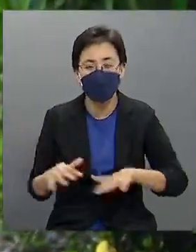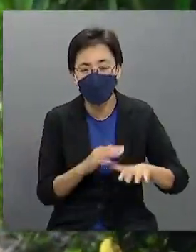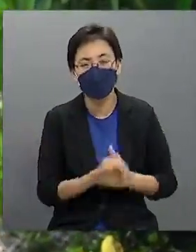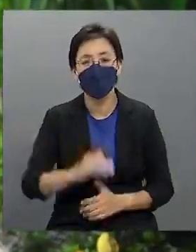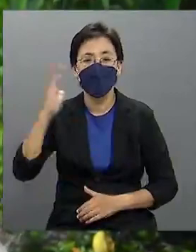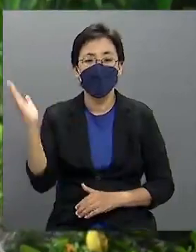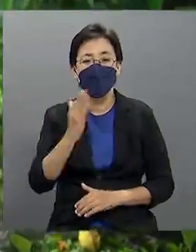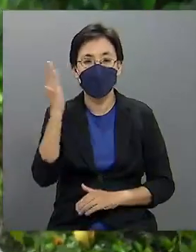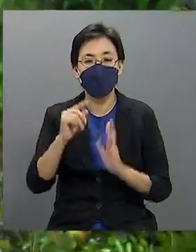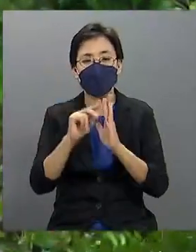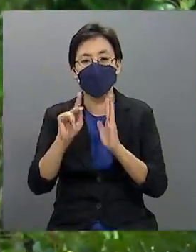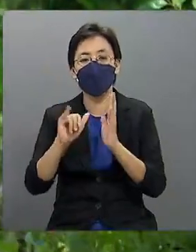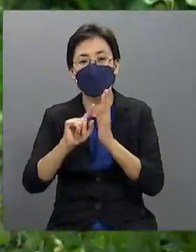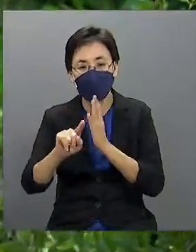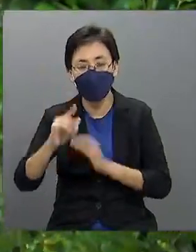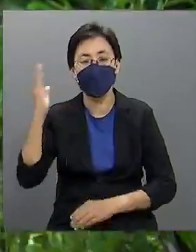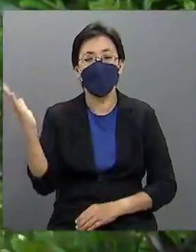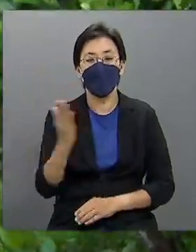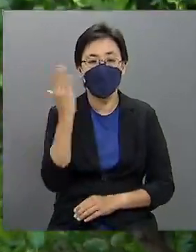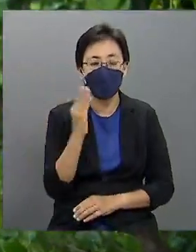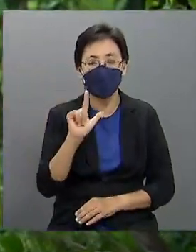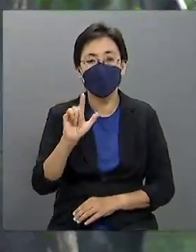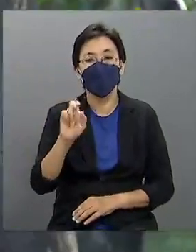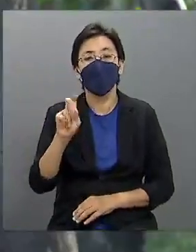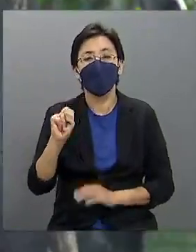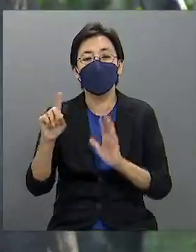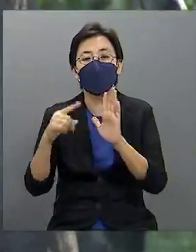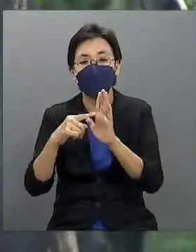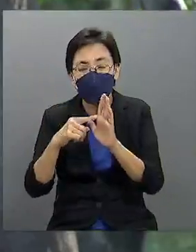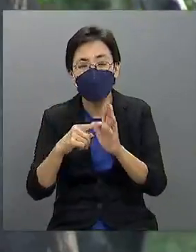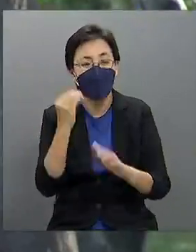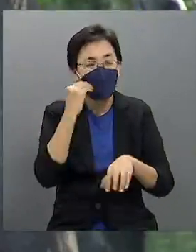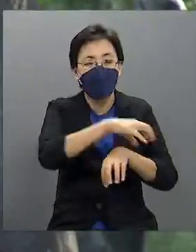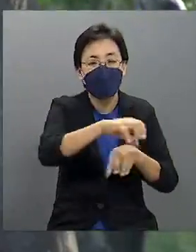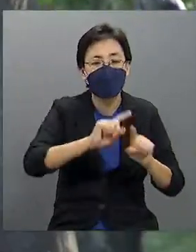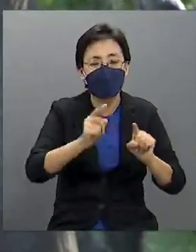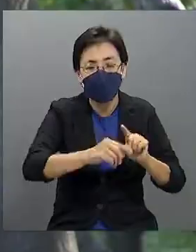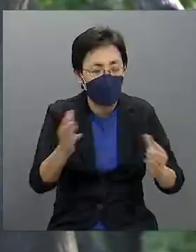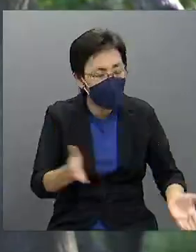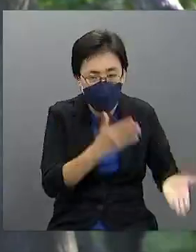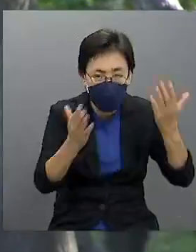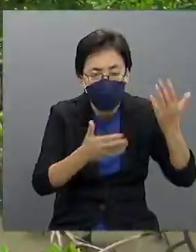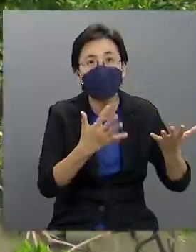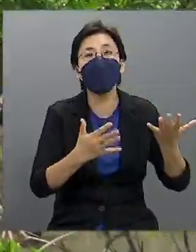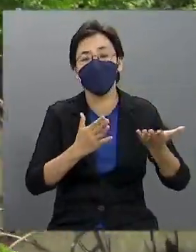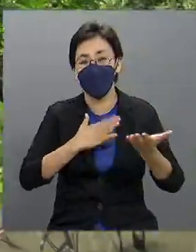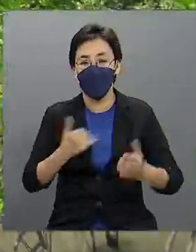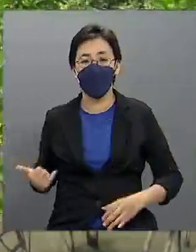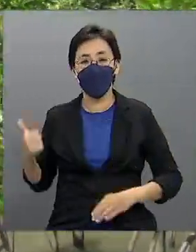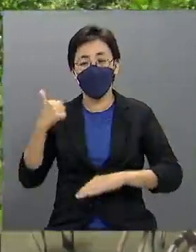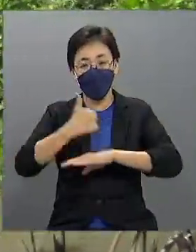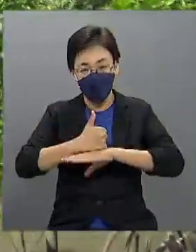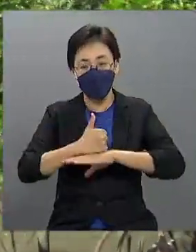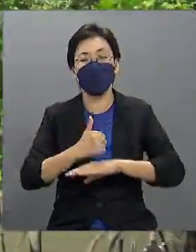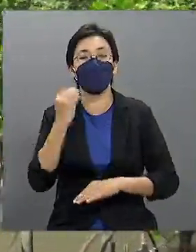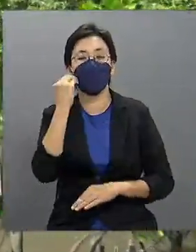ดาร์แล้วกมากระแบชวบ้าน พังหายไปเปสิบหังเพราะผมมโอกาเข้มาเป็ผู้ให่บ้านซึเหเรื่องนี้มาตล